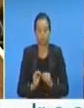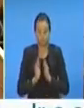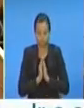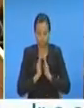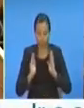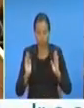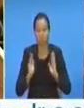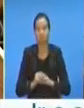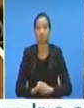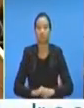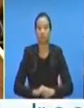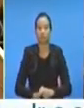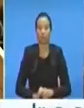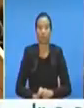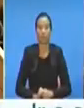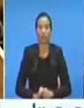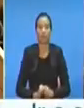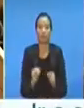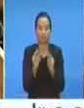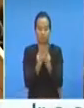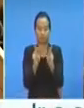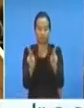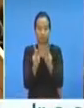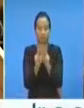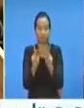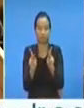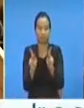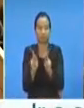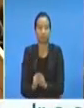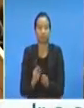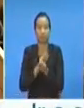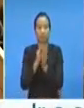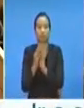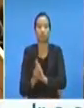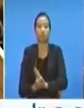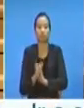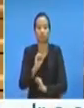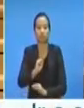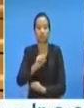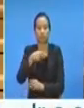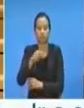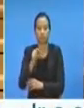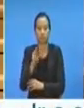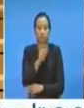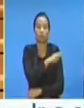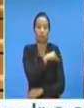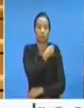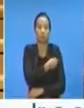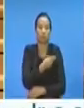ณคณะกรรมาธิการปฏิรูปประเทศด้านสาธารณสุขและสิ่ง